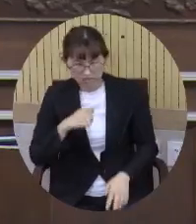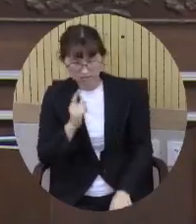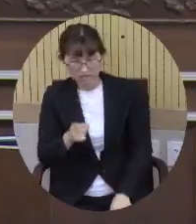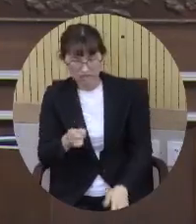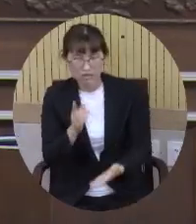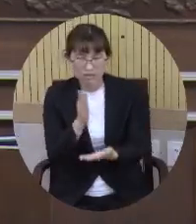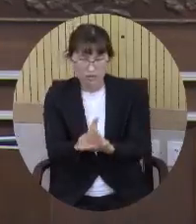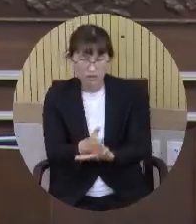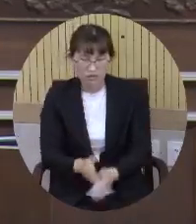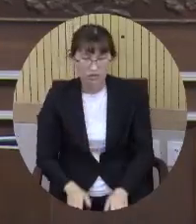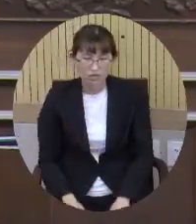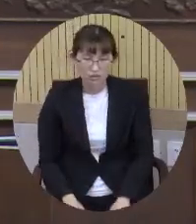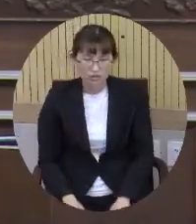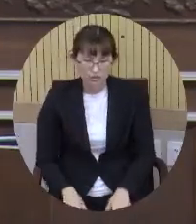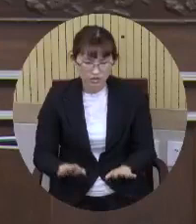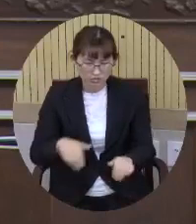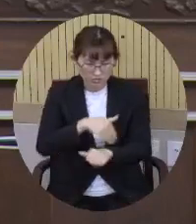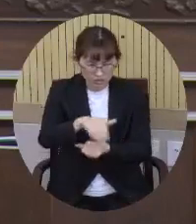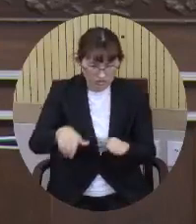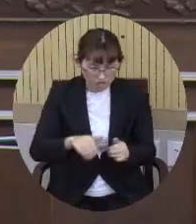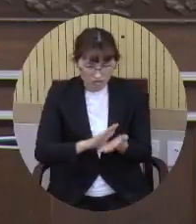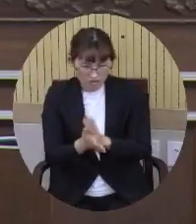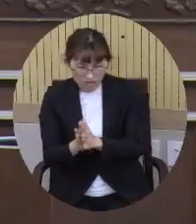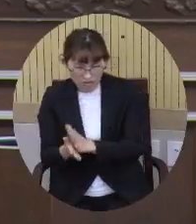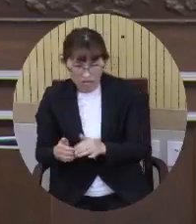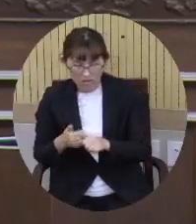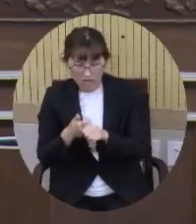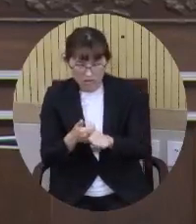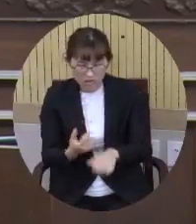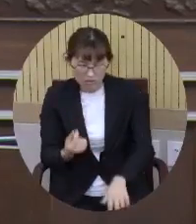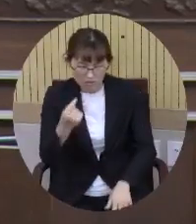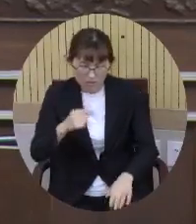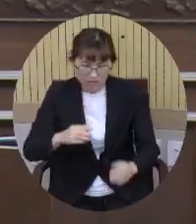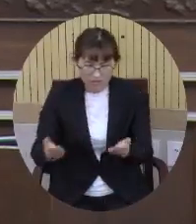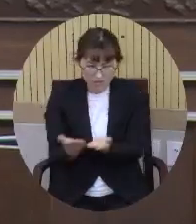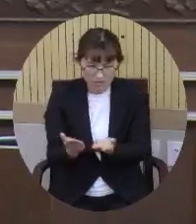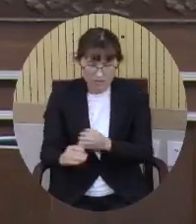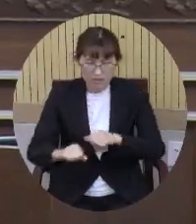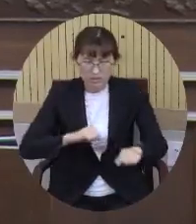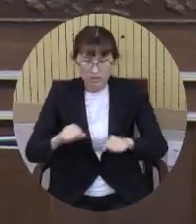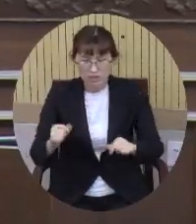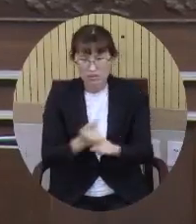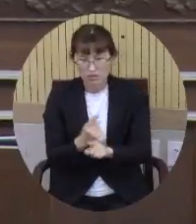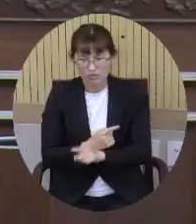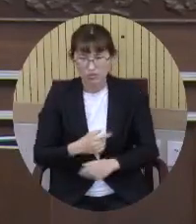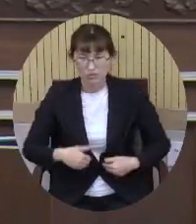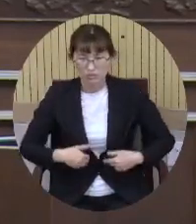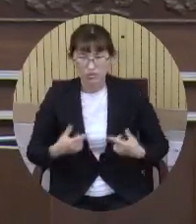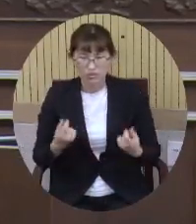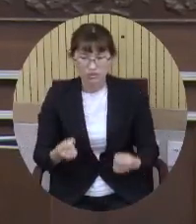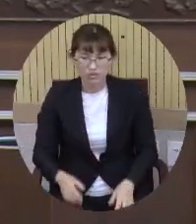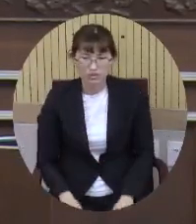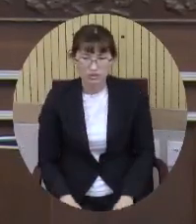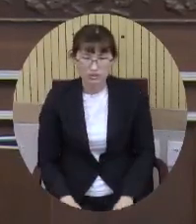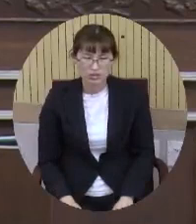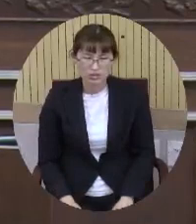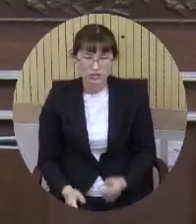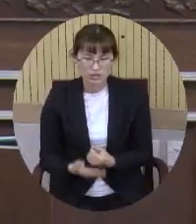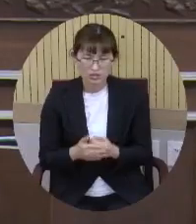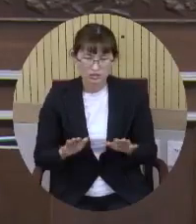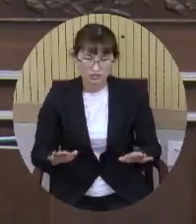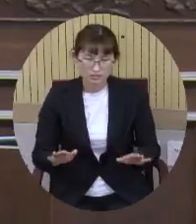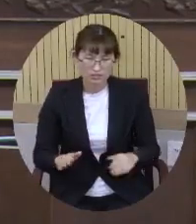탓하기보다는 급속히 변화하는 트렌드에 정책도 발맞춰 나가야 합니다. 이에